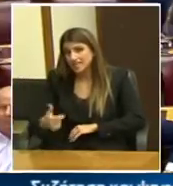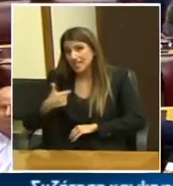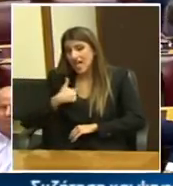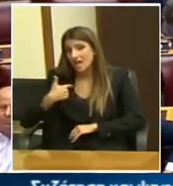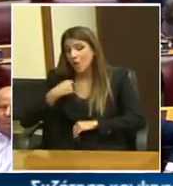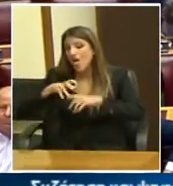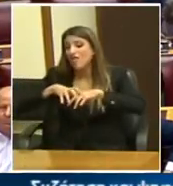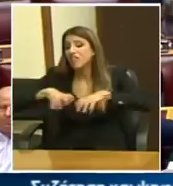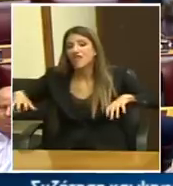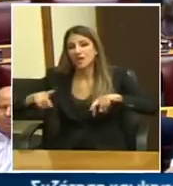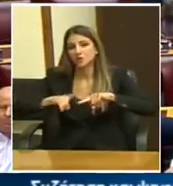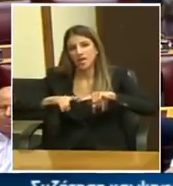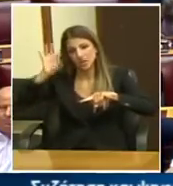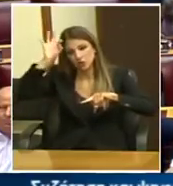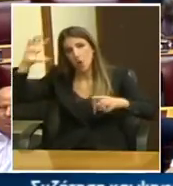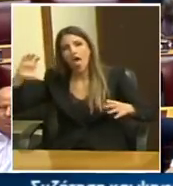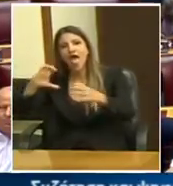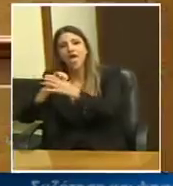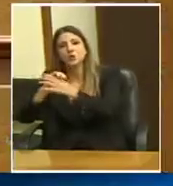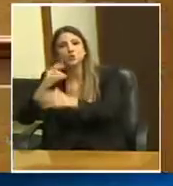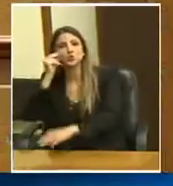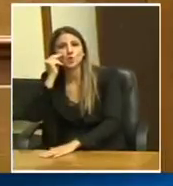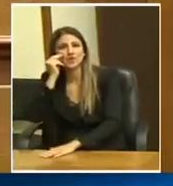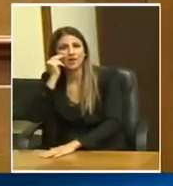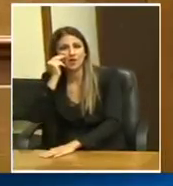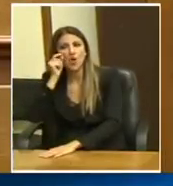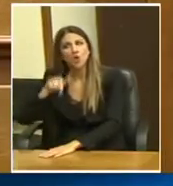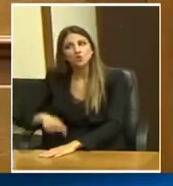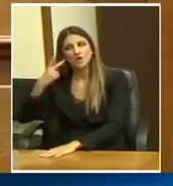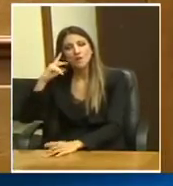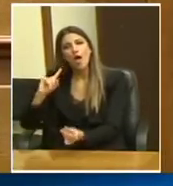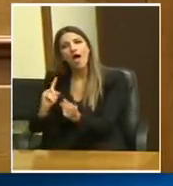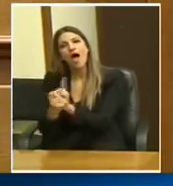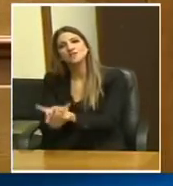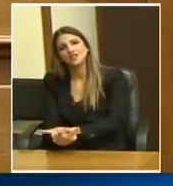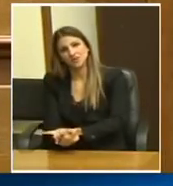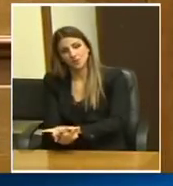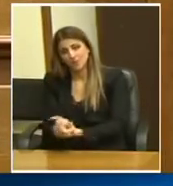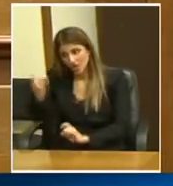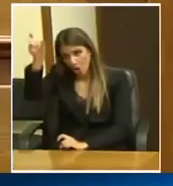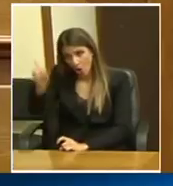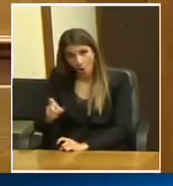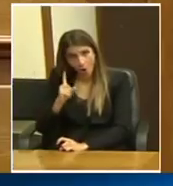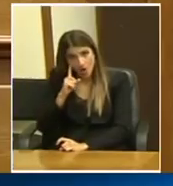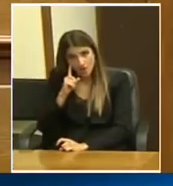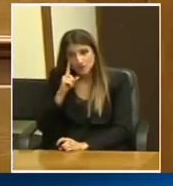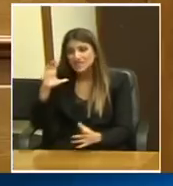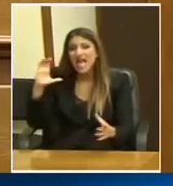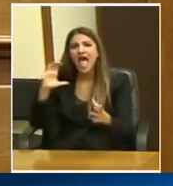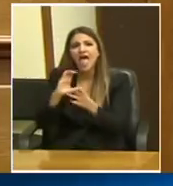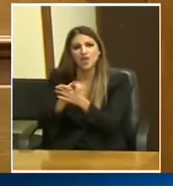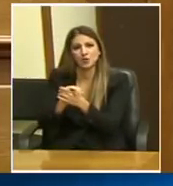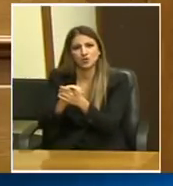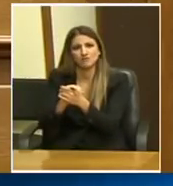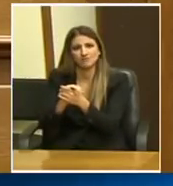για να ενώσω τους Σκοπιανούς». Τελικά αυτό που κατάφερε ο κ. Μητσοτάκης είναι ο ίδιος να ενωθεί με τους πιο συντηρητικούς και